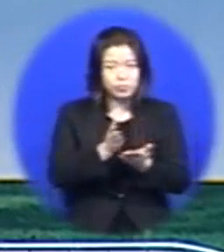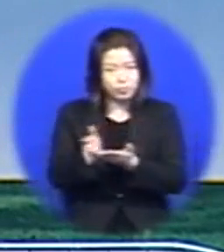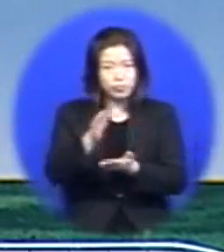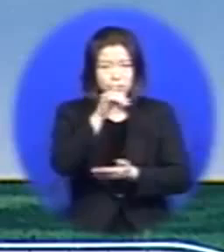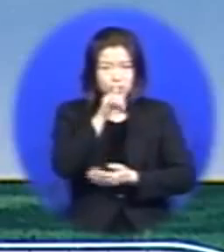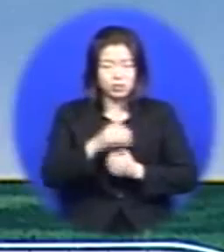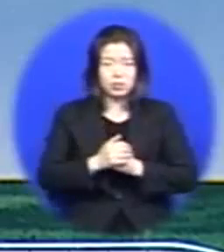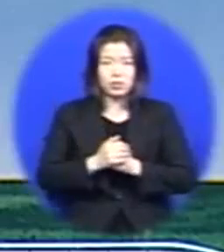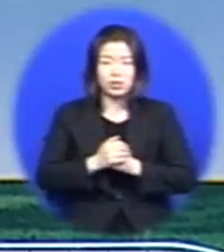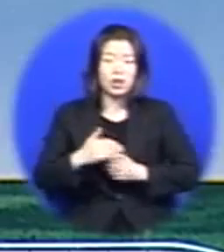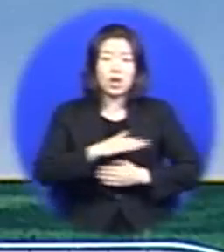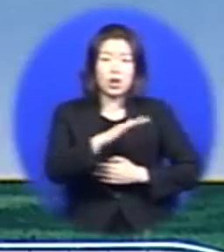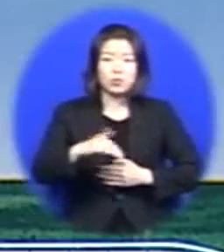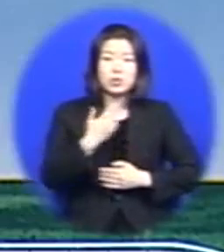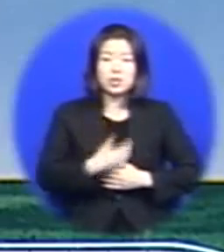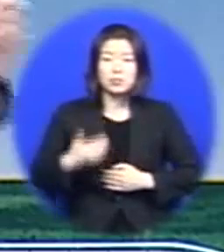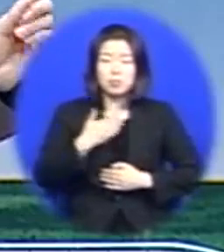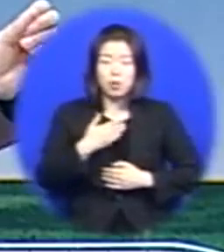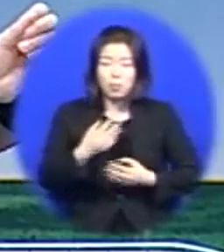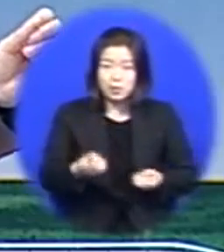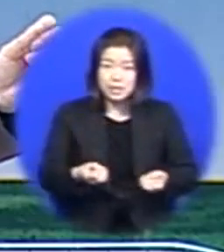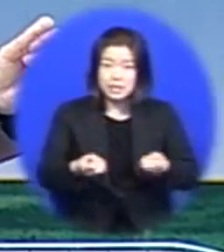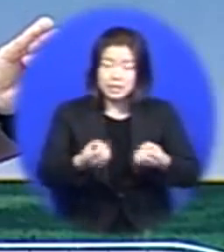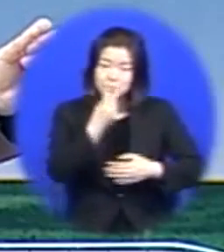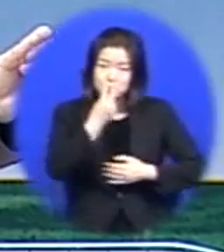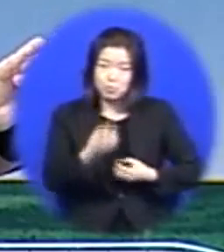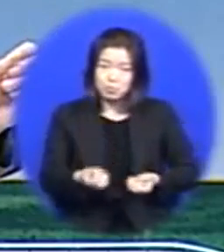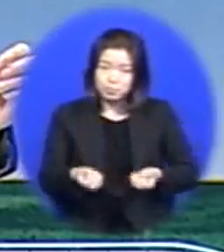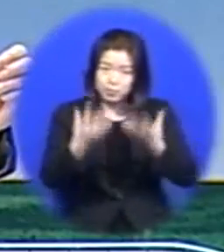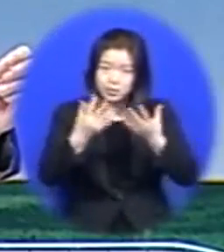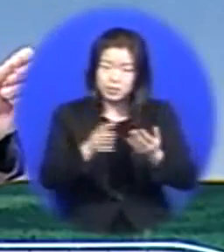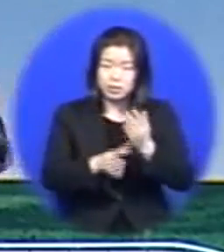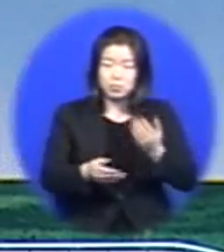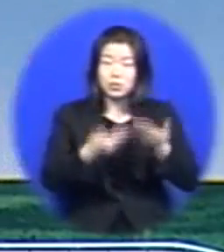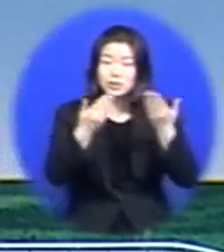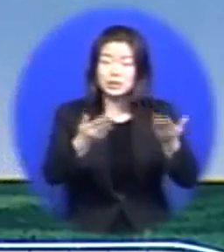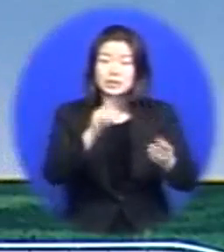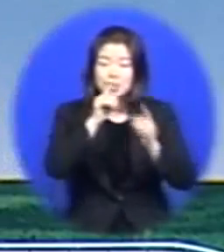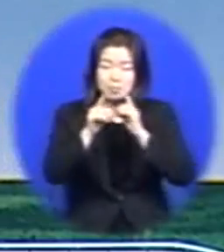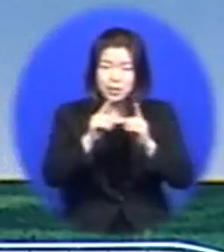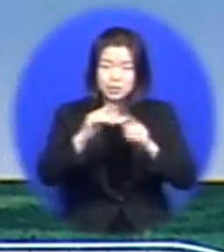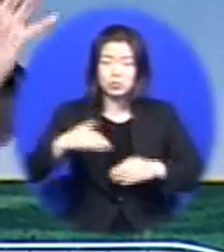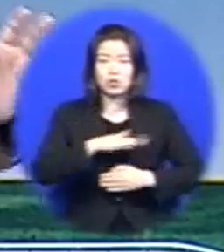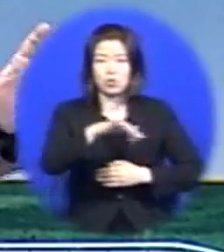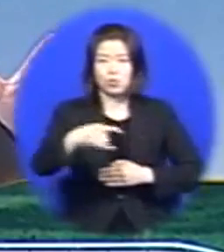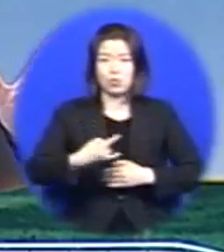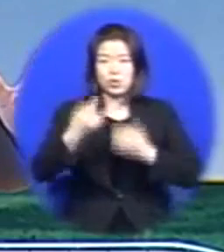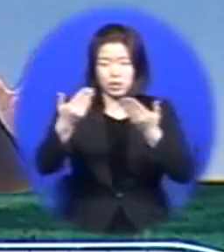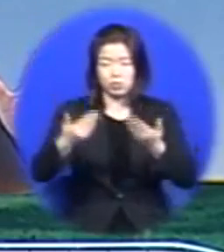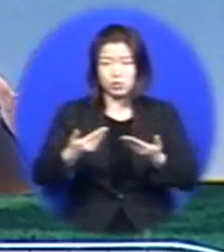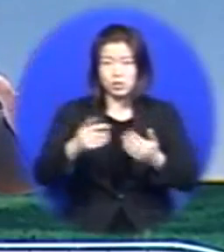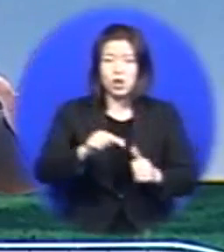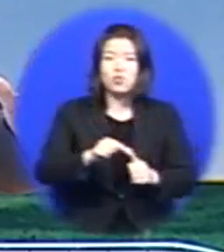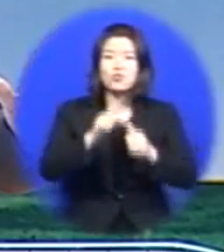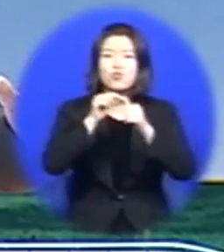나오는 우리 몸을 하나님께 산 제물로 바치라고 하는 말씀은 우리에게 주시는 구원의